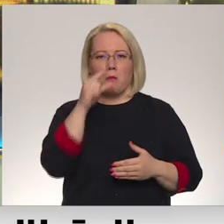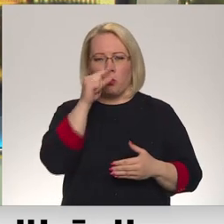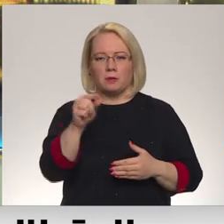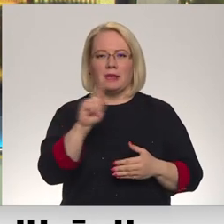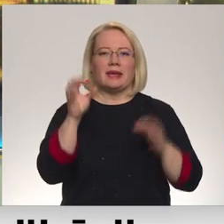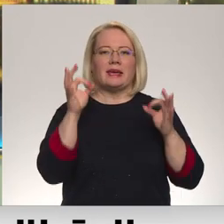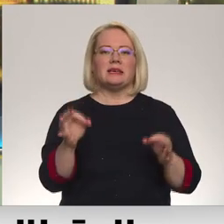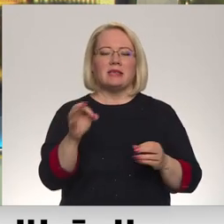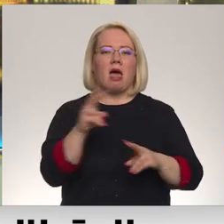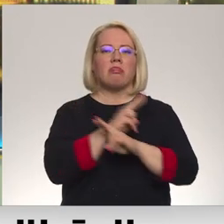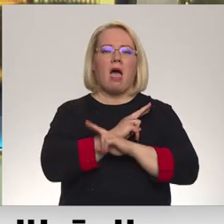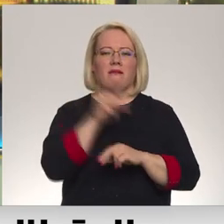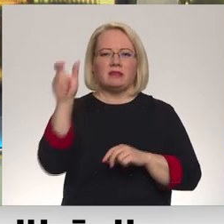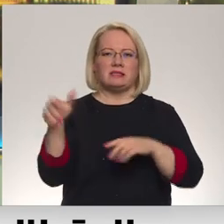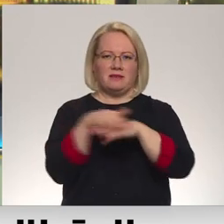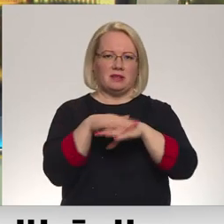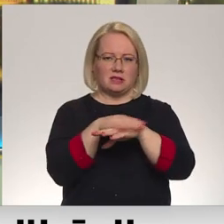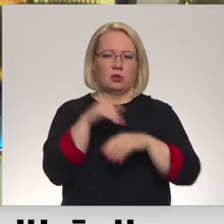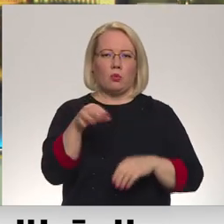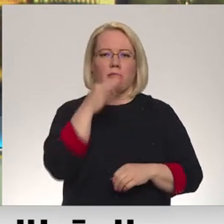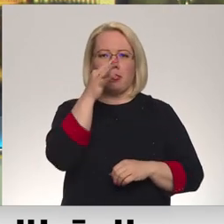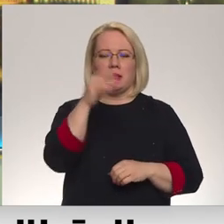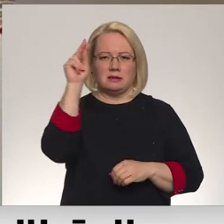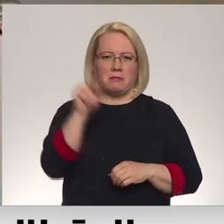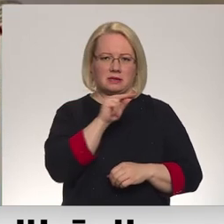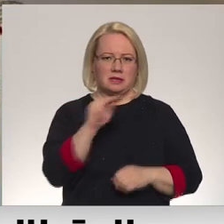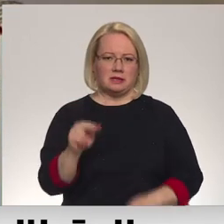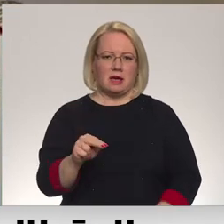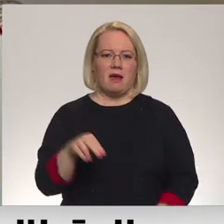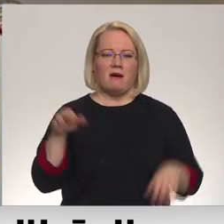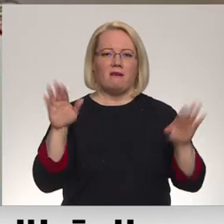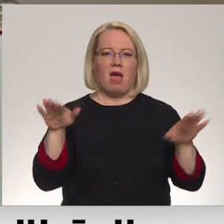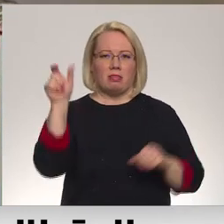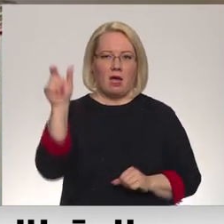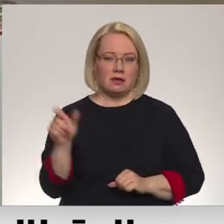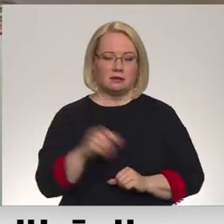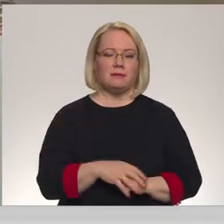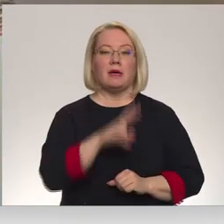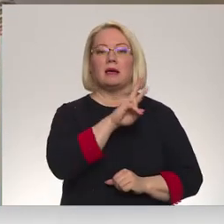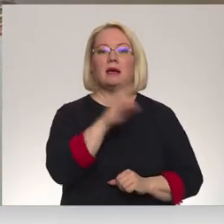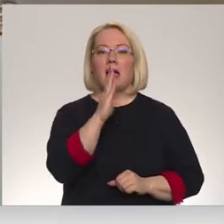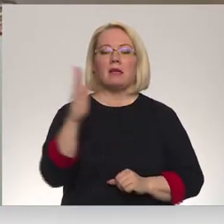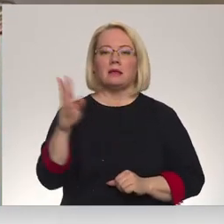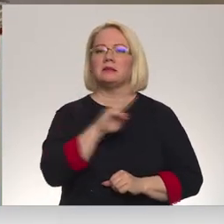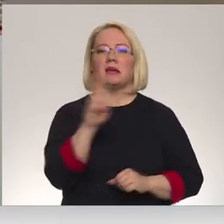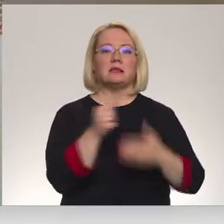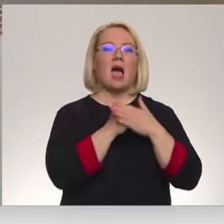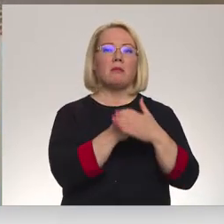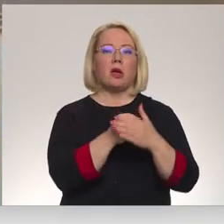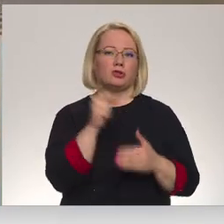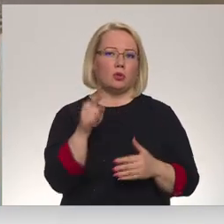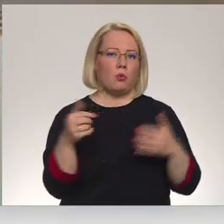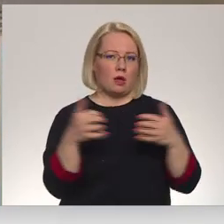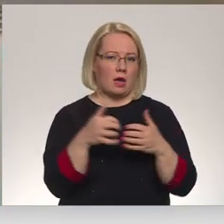civilizācija. Tā lieldienas prediķī Dombaznīcā sacīja Vanags. Katrs, kurš atbalsta šo karu, tas pieņem